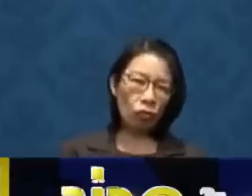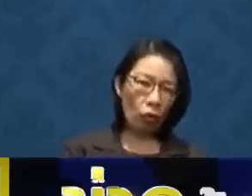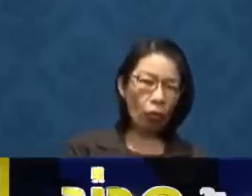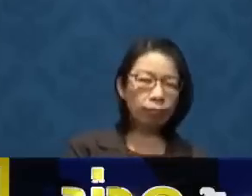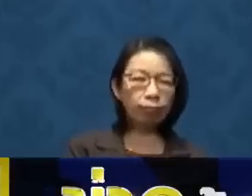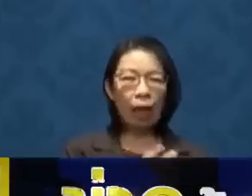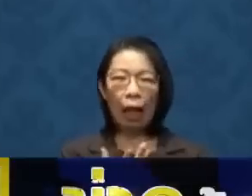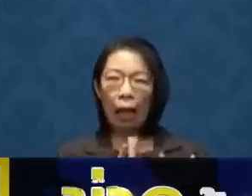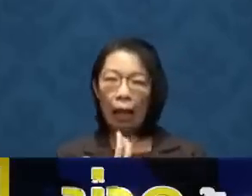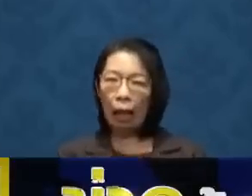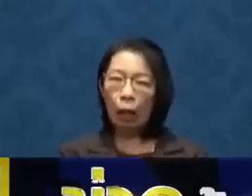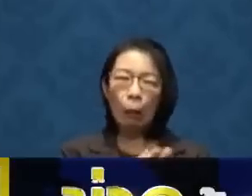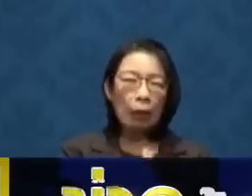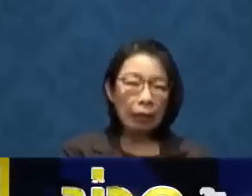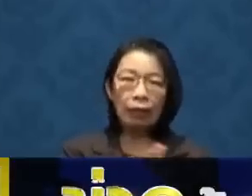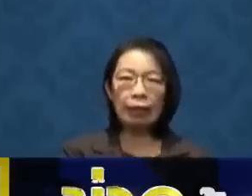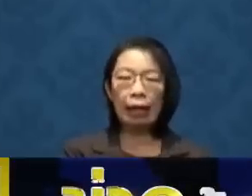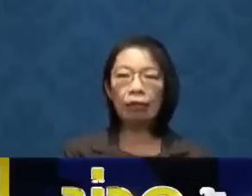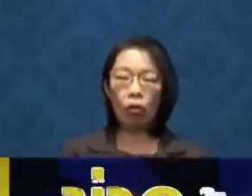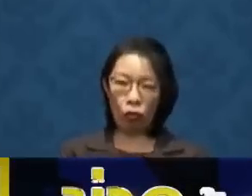ธรรมนูญวินิจฉัยเช่นเดียวกันค่ะ